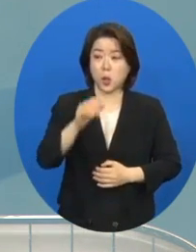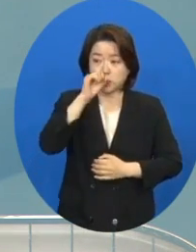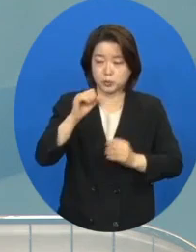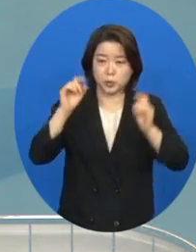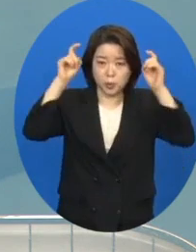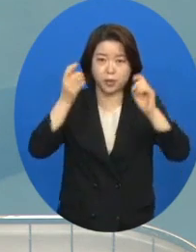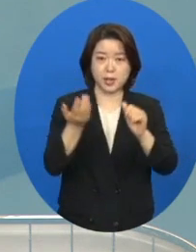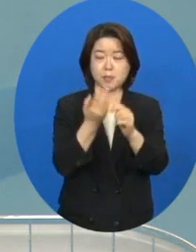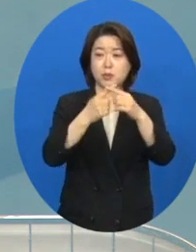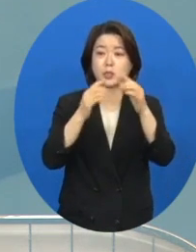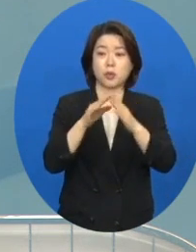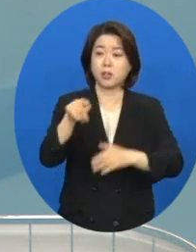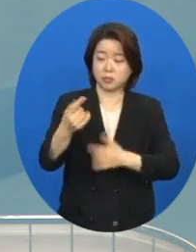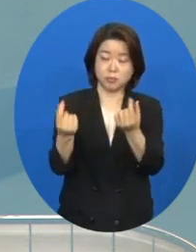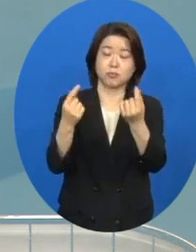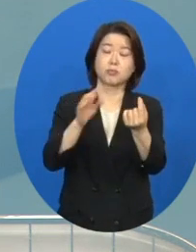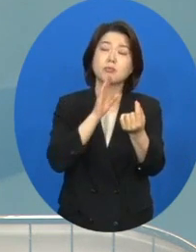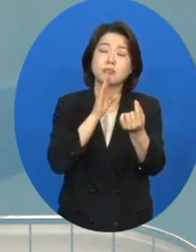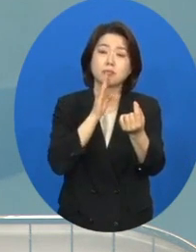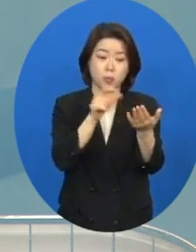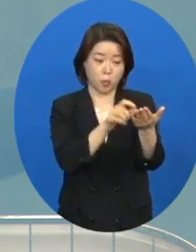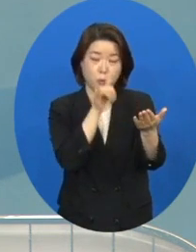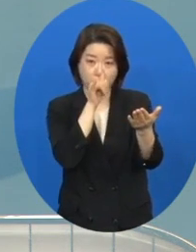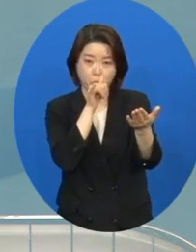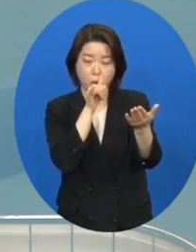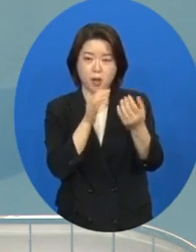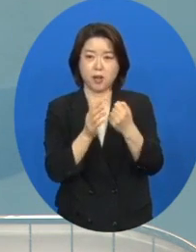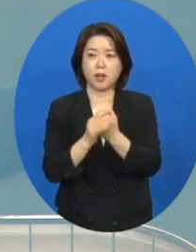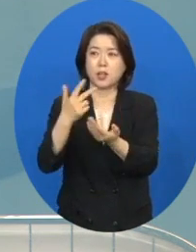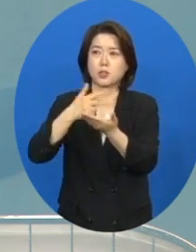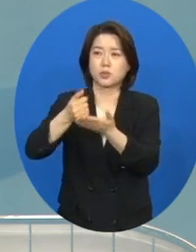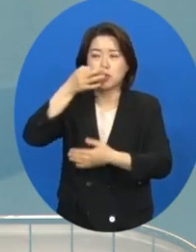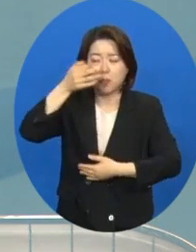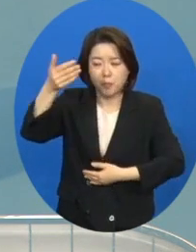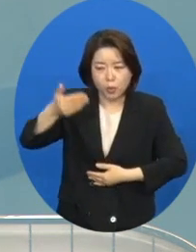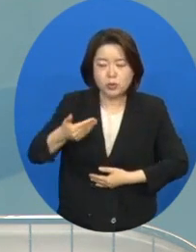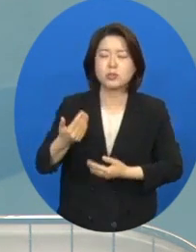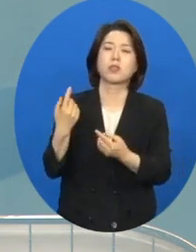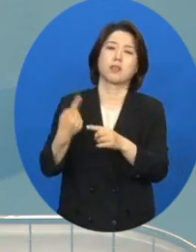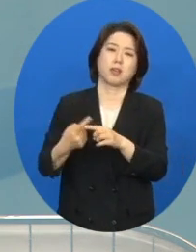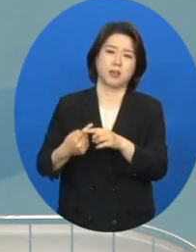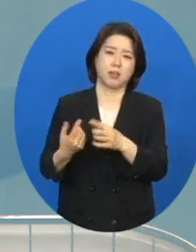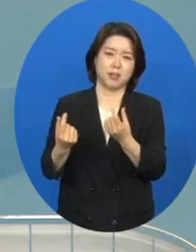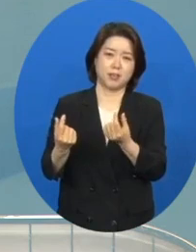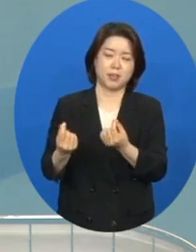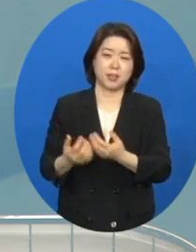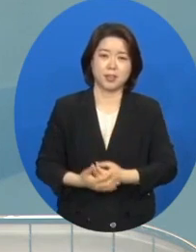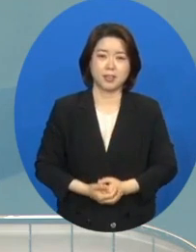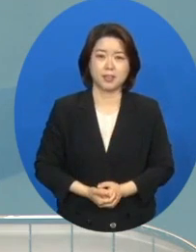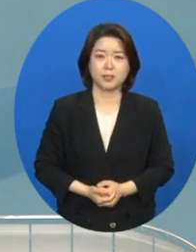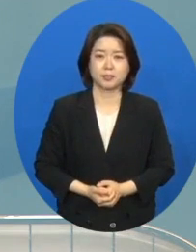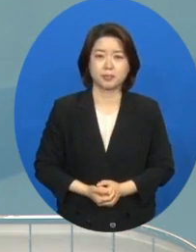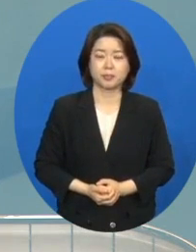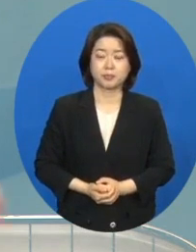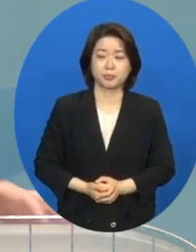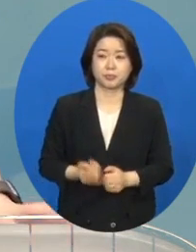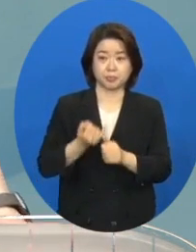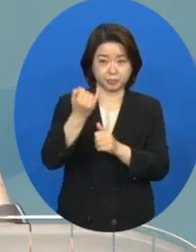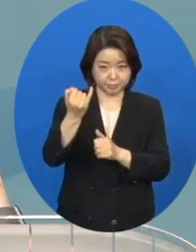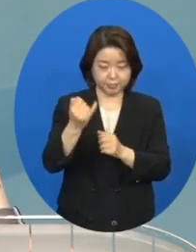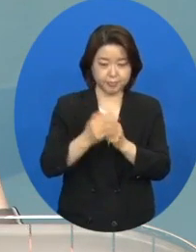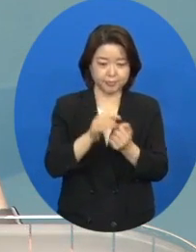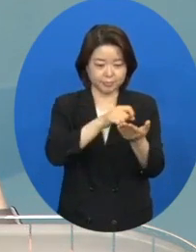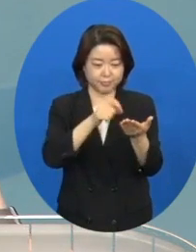선한목자교회가 그런 교회가 아니냐, 그렇게 주님이 보여주시는 것만 같았다고 했습니다. 사모님이 이렇게